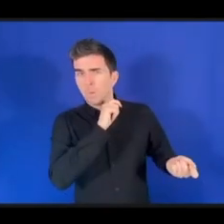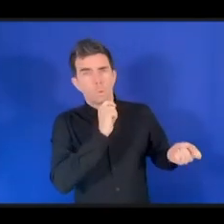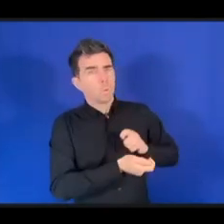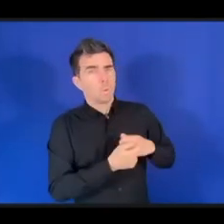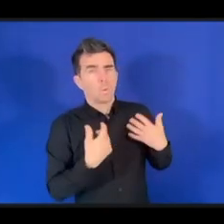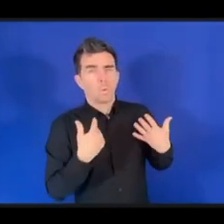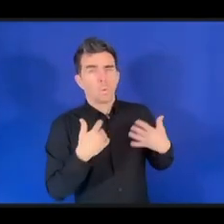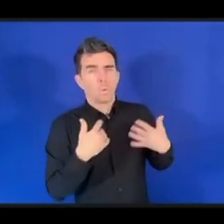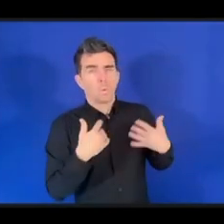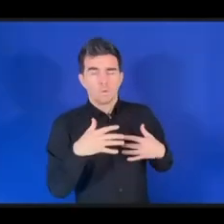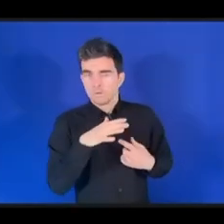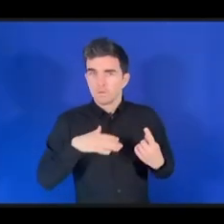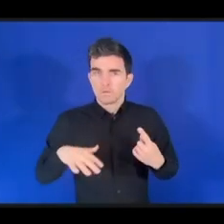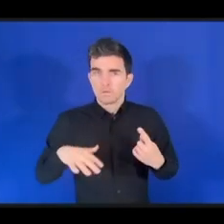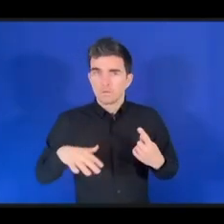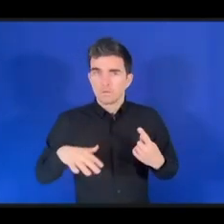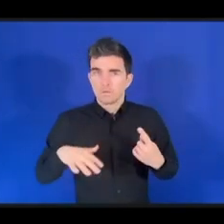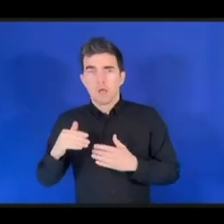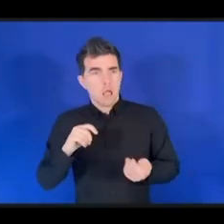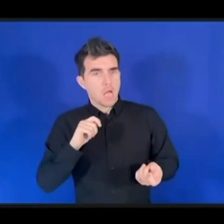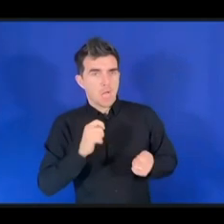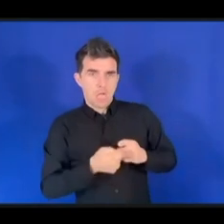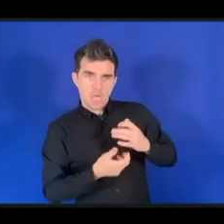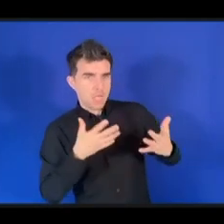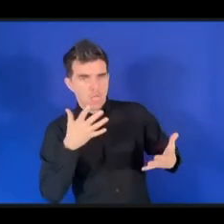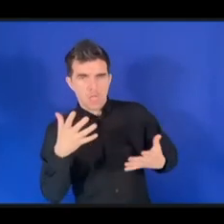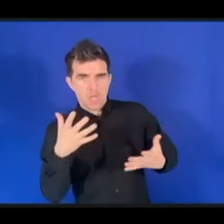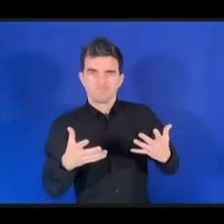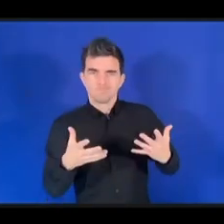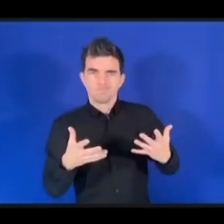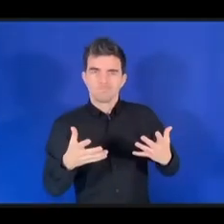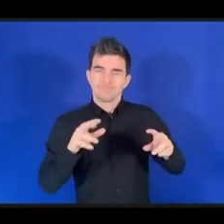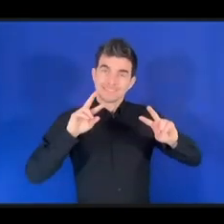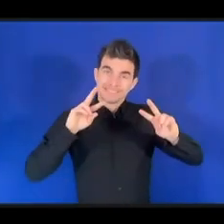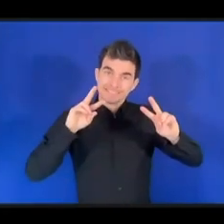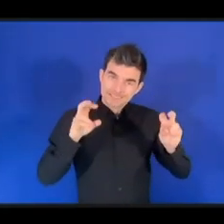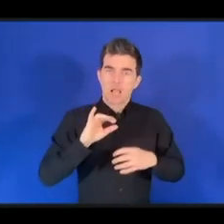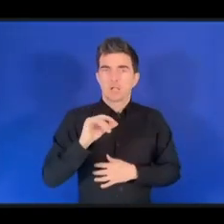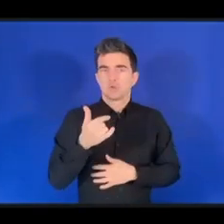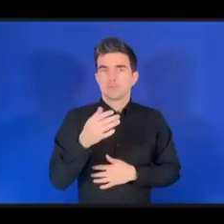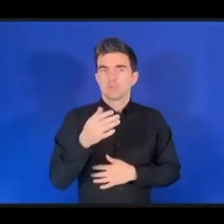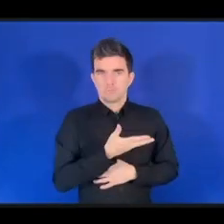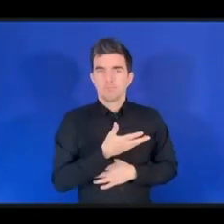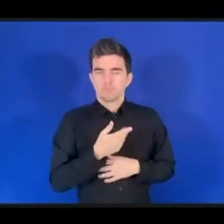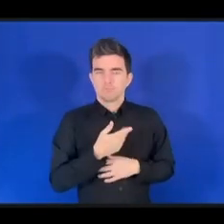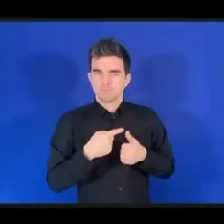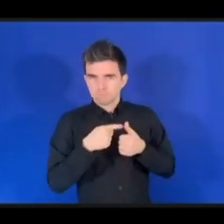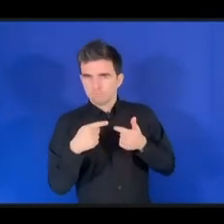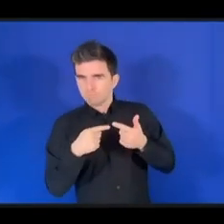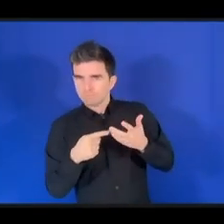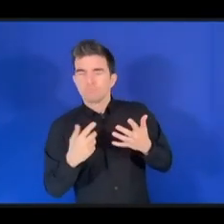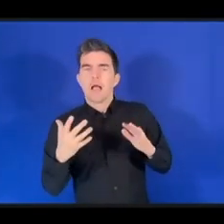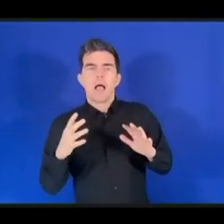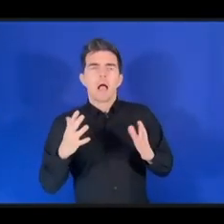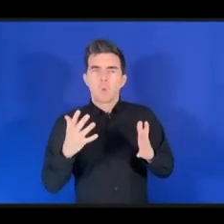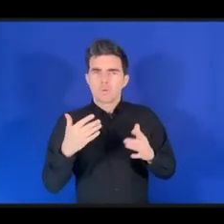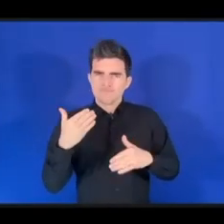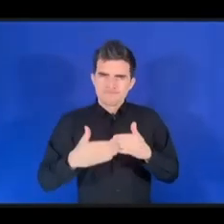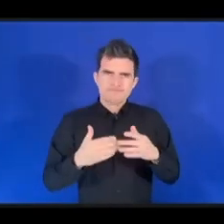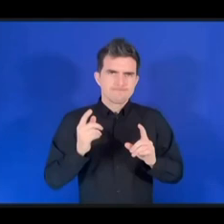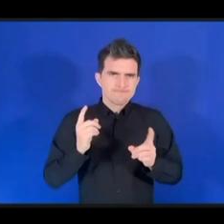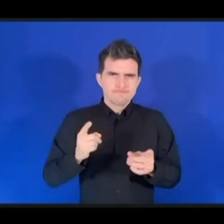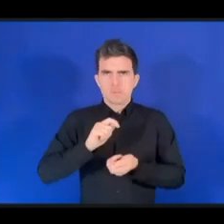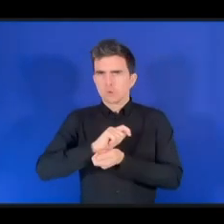هذا المنتدى ستتكشف مع هذه التغييرات وترافقها على سبيل المثال احتل موضوع